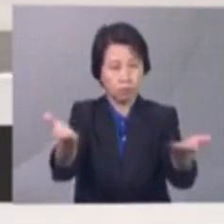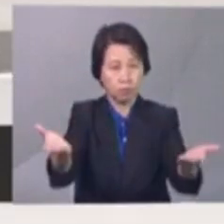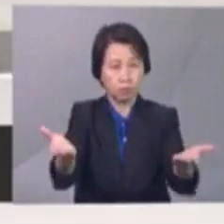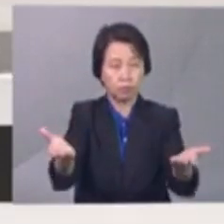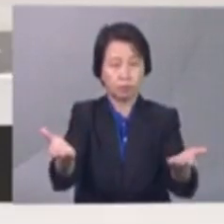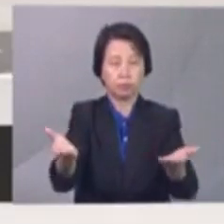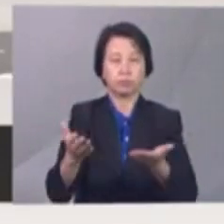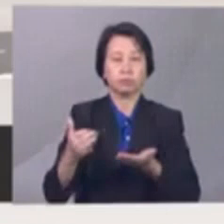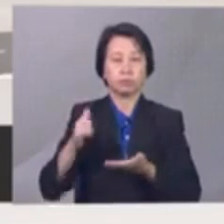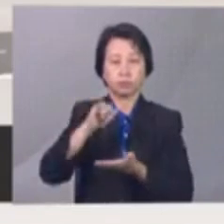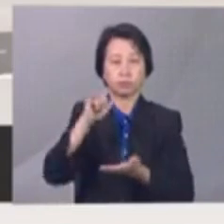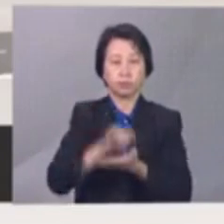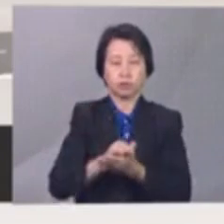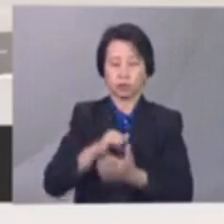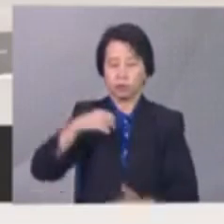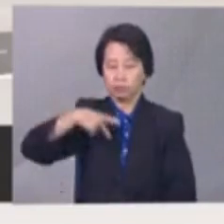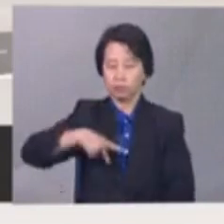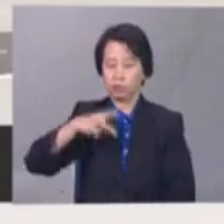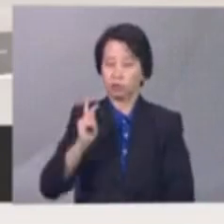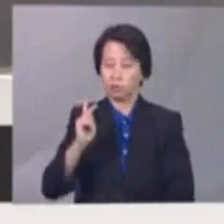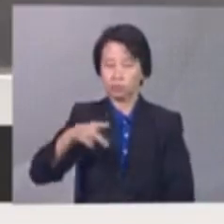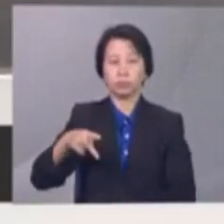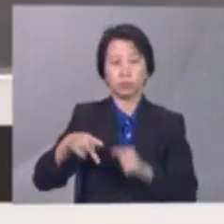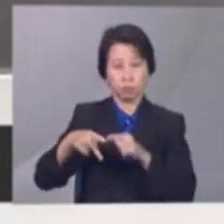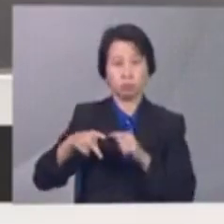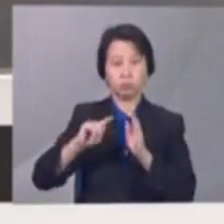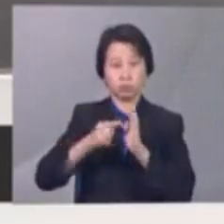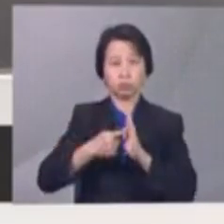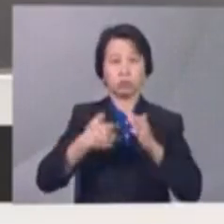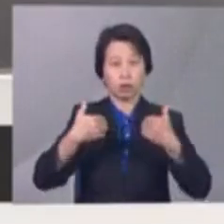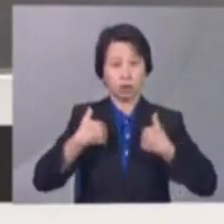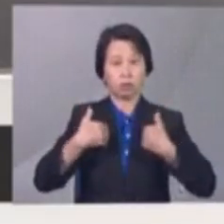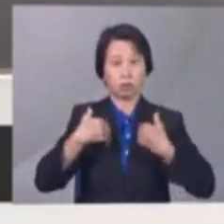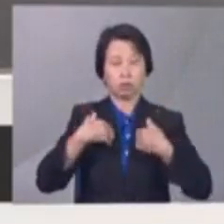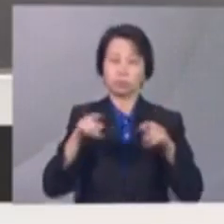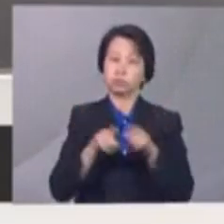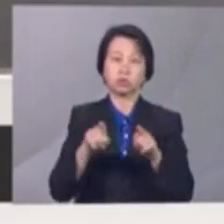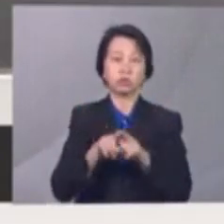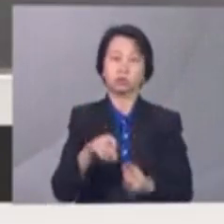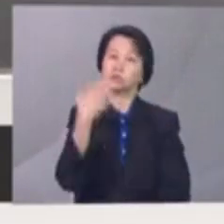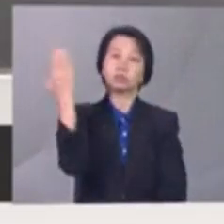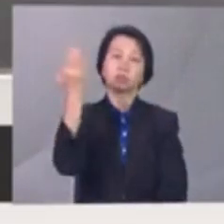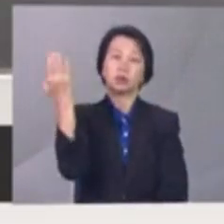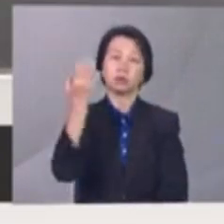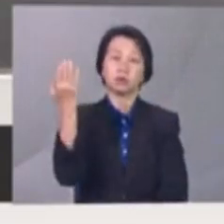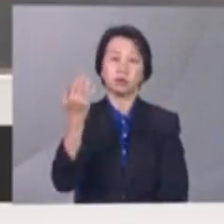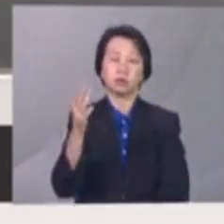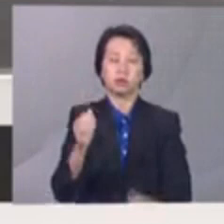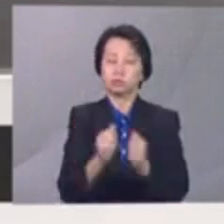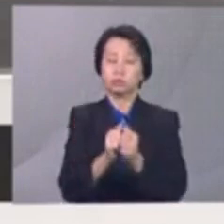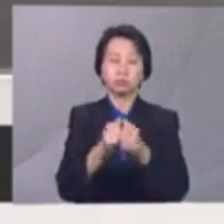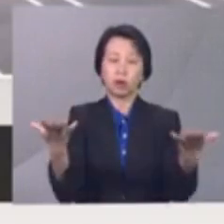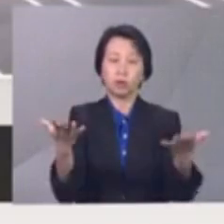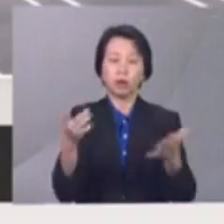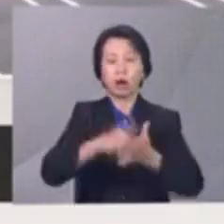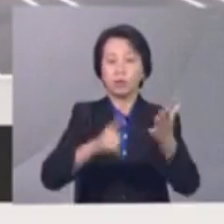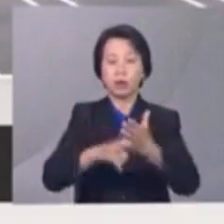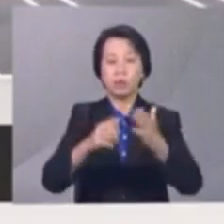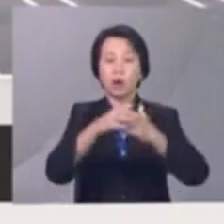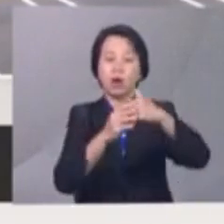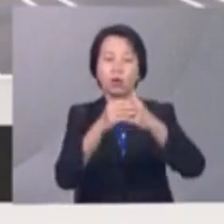bahawa PKP masih berjalan seperti biasa tanpa sebarang